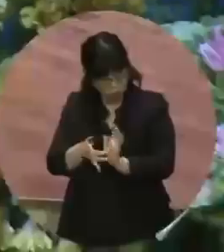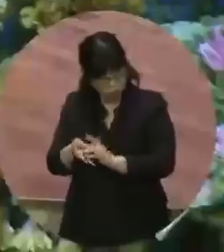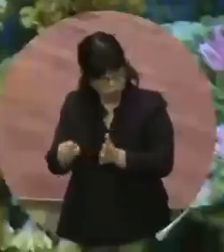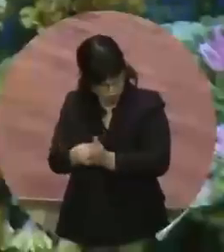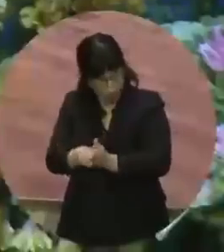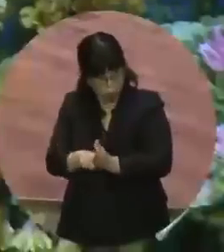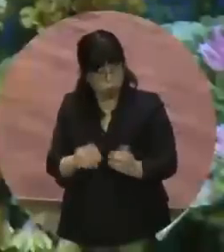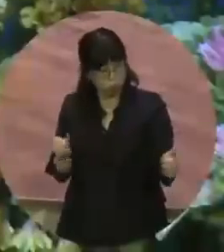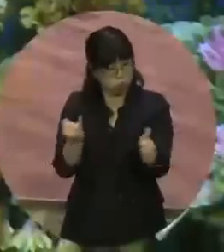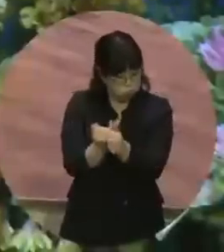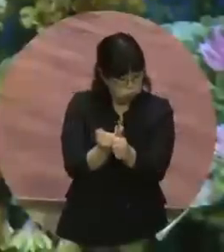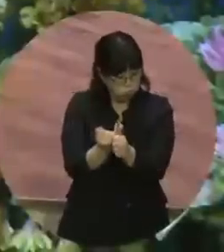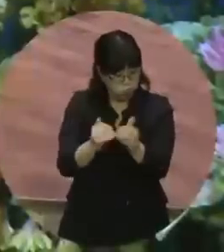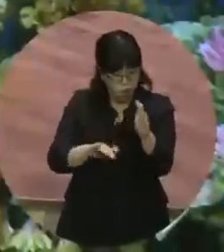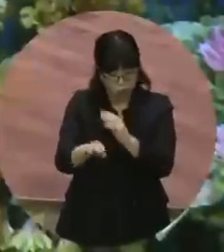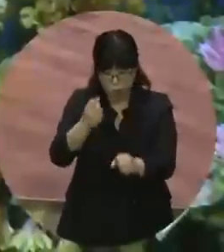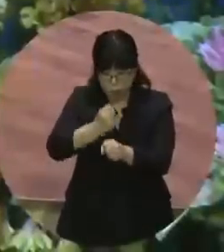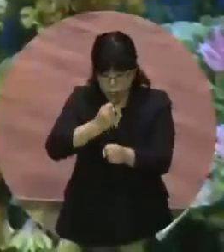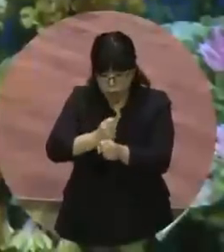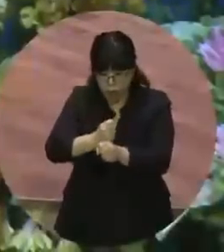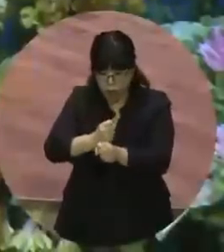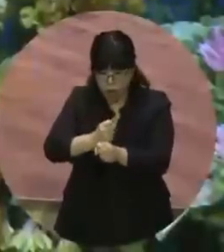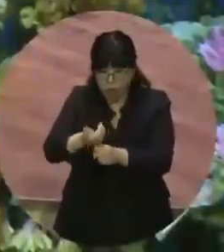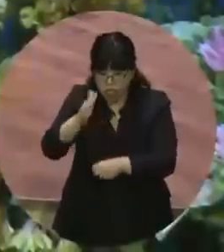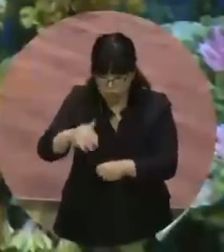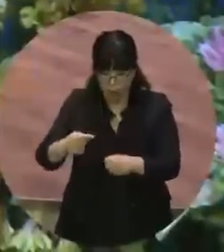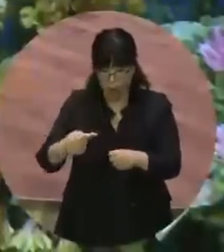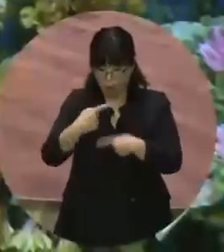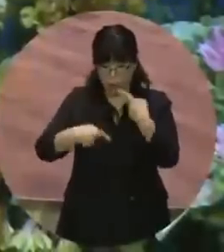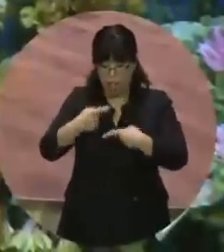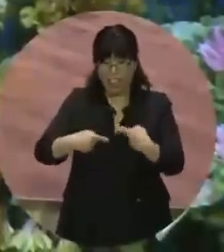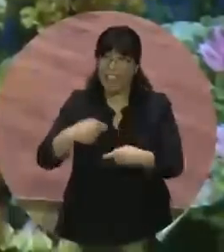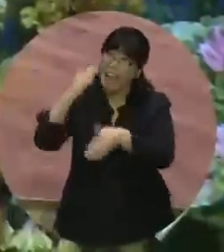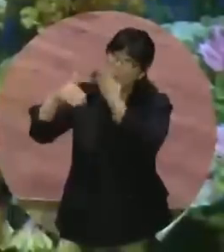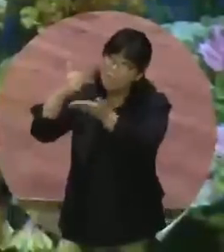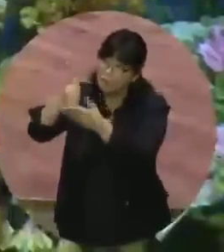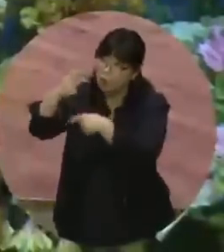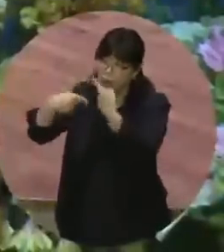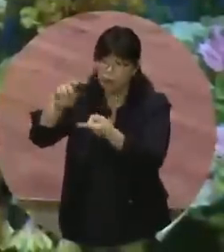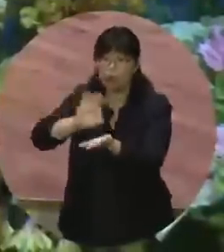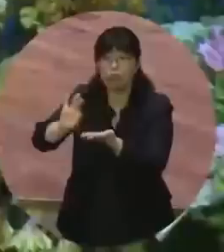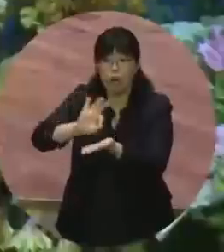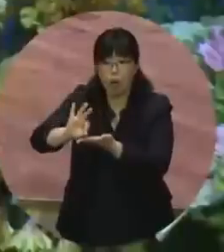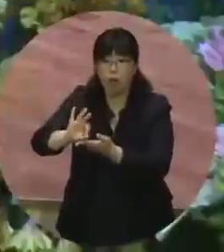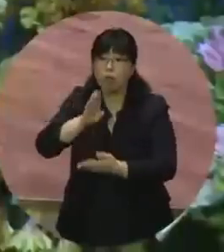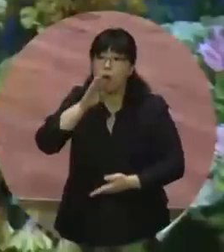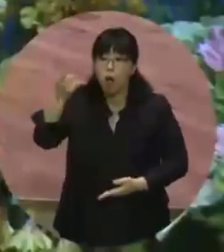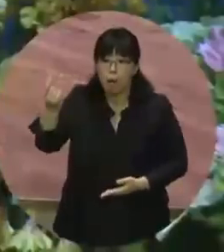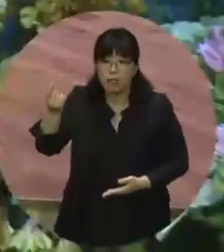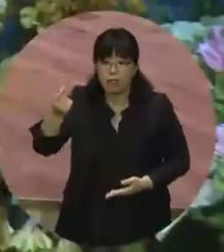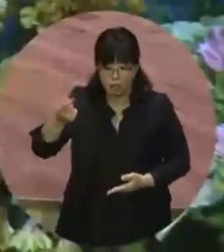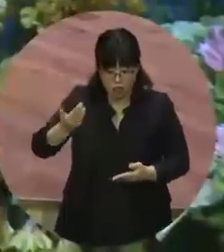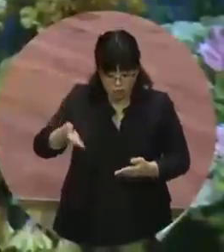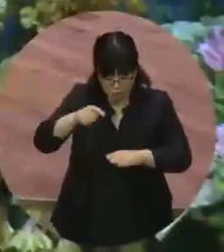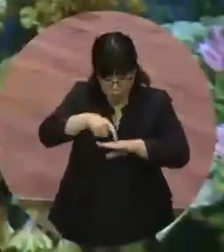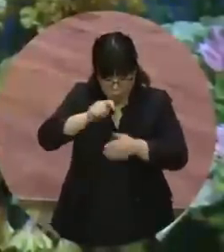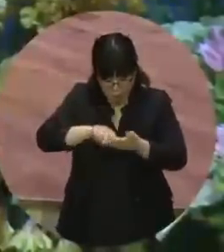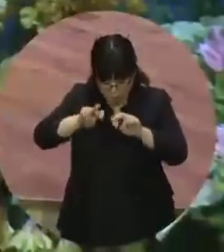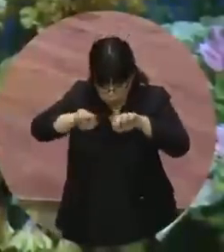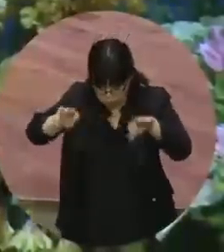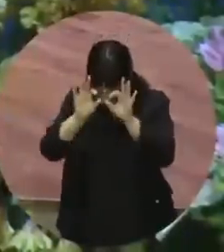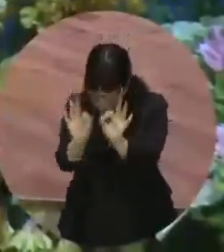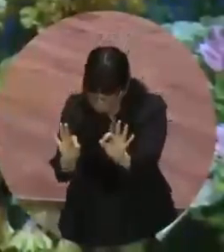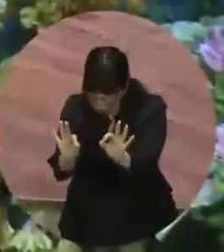하는데 실제로는 나야. 나 내가 주인이야. 내가. 그리고 돈이야. 물질. 불신자 똑같지요. 교회만 다닐 뿐이지